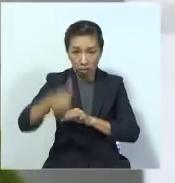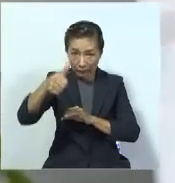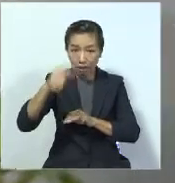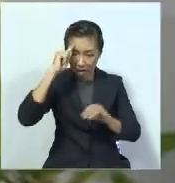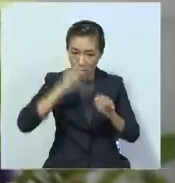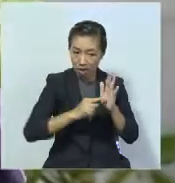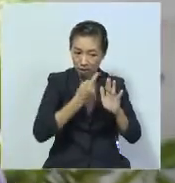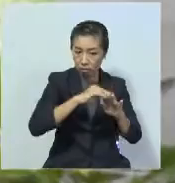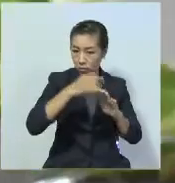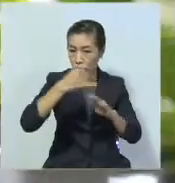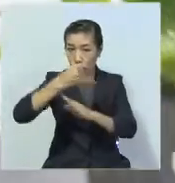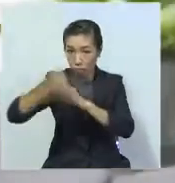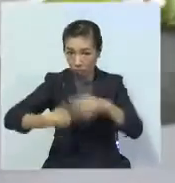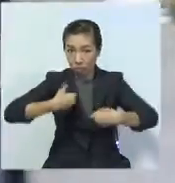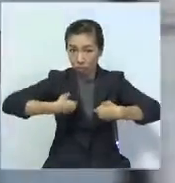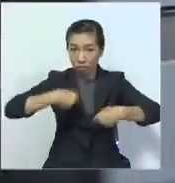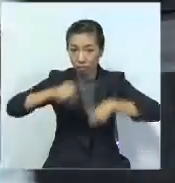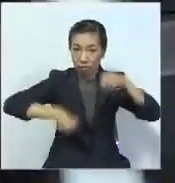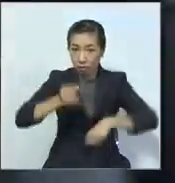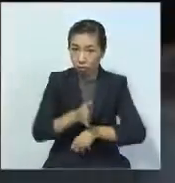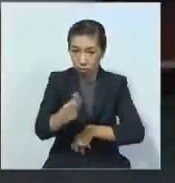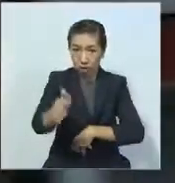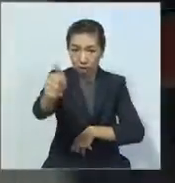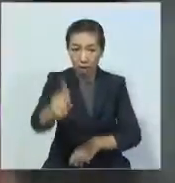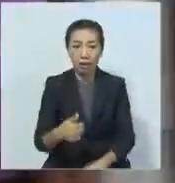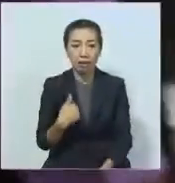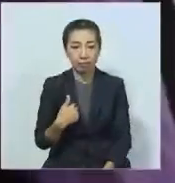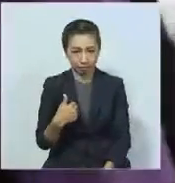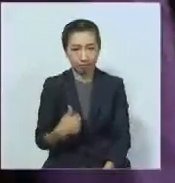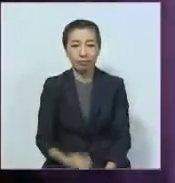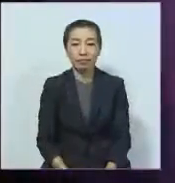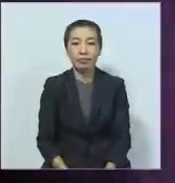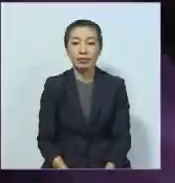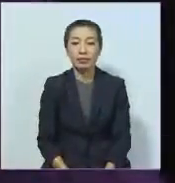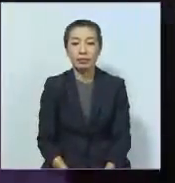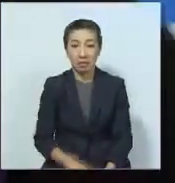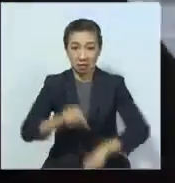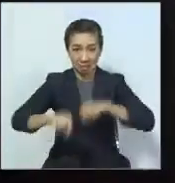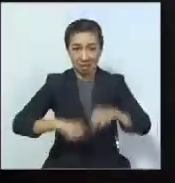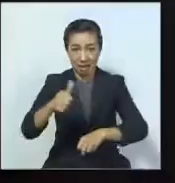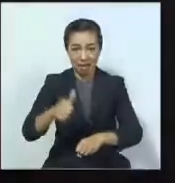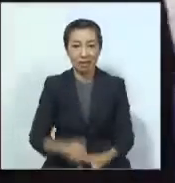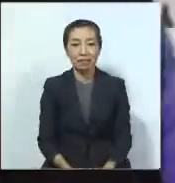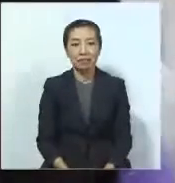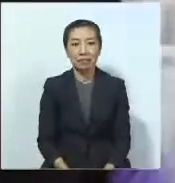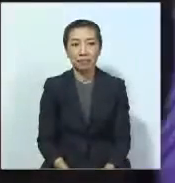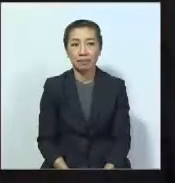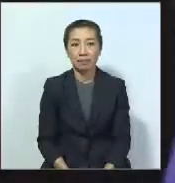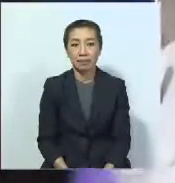า ร้อยโลยังไปไ หมร้อยกิโลยังปั่นได้ใช่ไหม